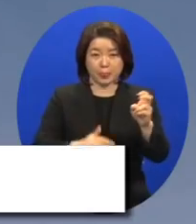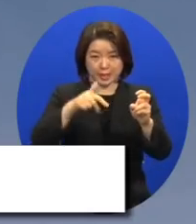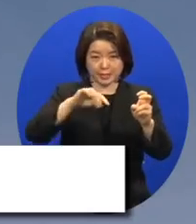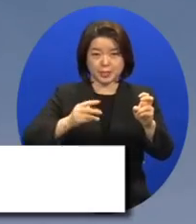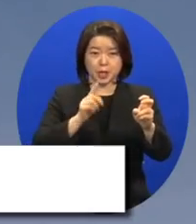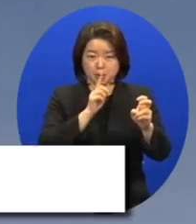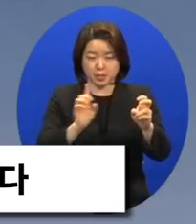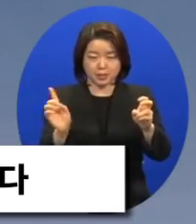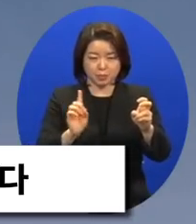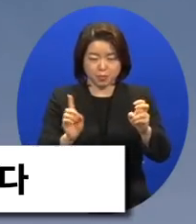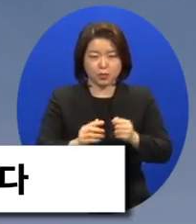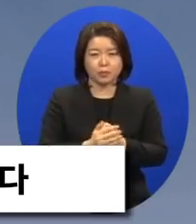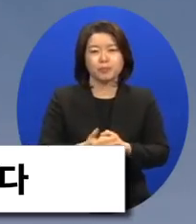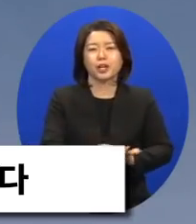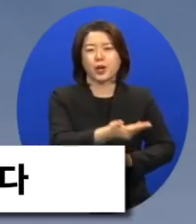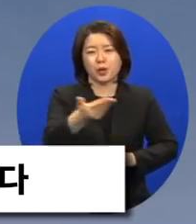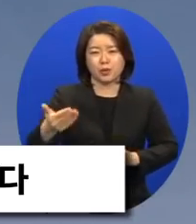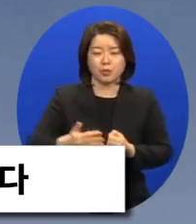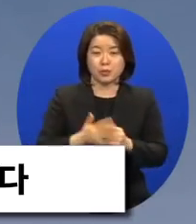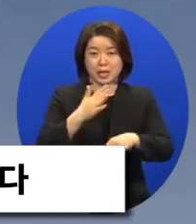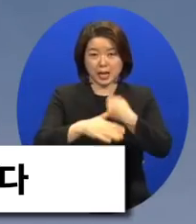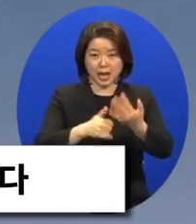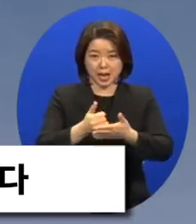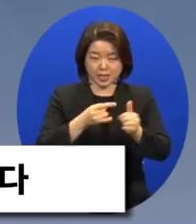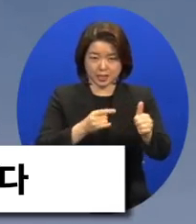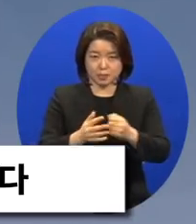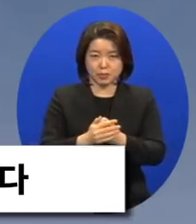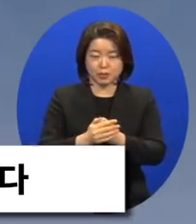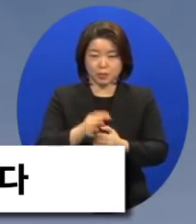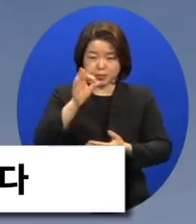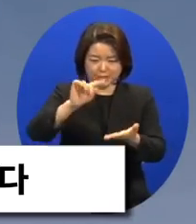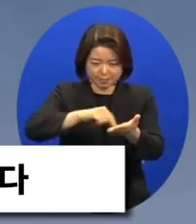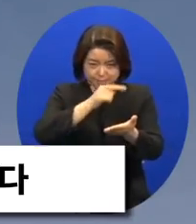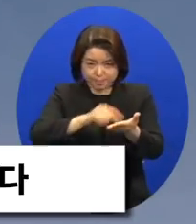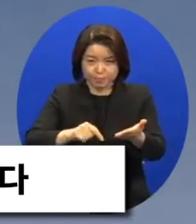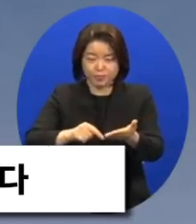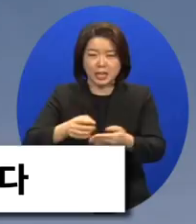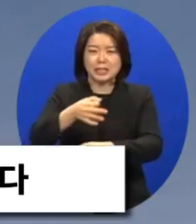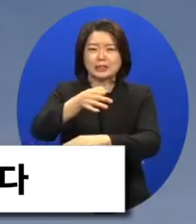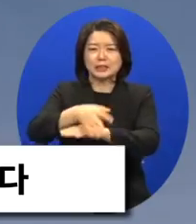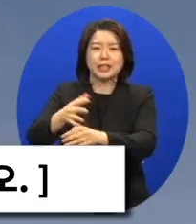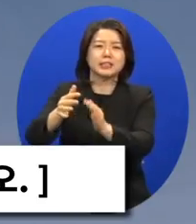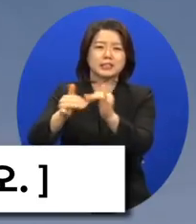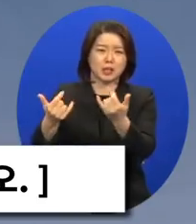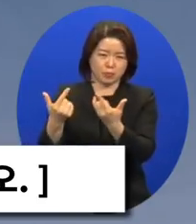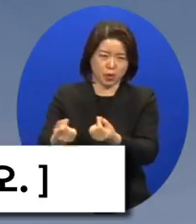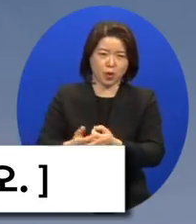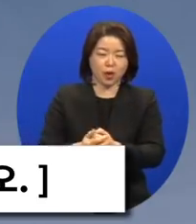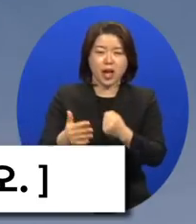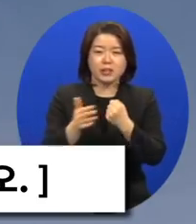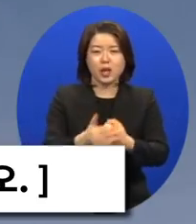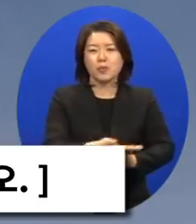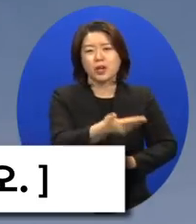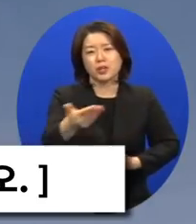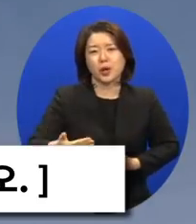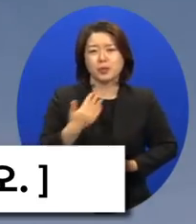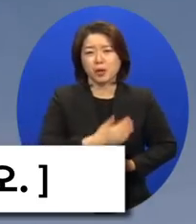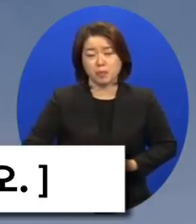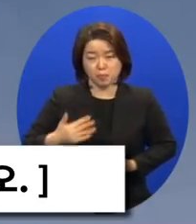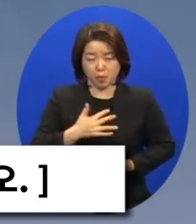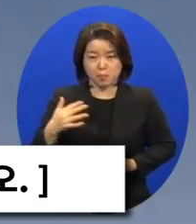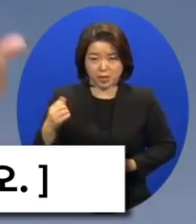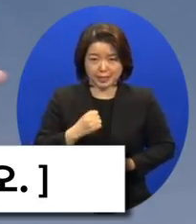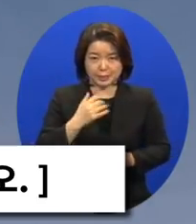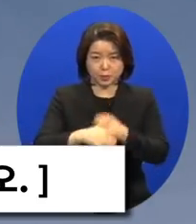이렇게 말씀합니다 여러분은 하나님께서 값을 치르고 사들인 사람입니다 그러므로 여러분의 몸으로